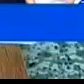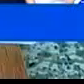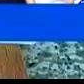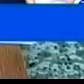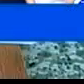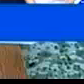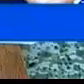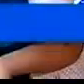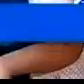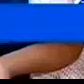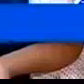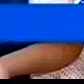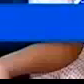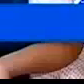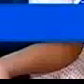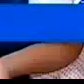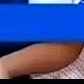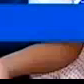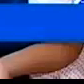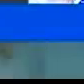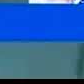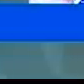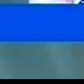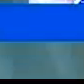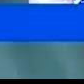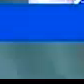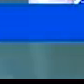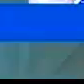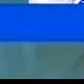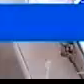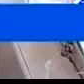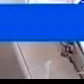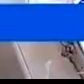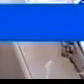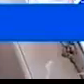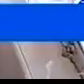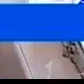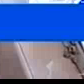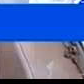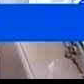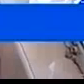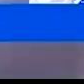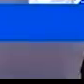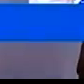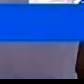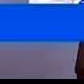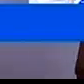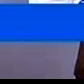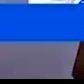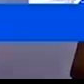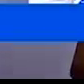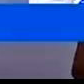Într-o lume grăbită, lipsită de timp și plină de griji, soții botezatul din Chișinău sunt o excepție fericită. Cresc cu dragoste și